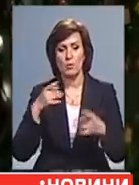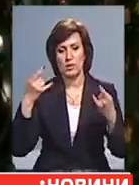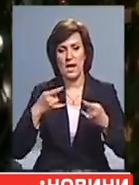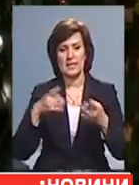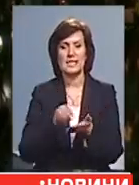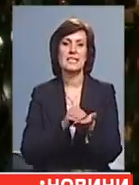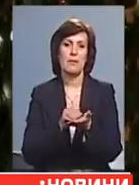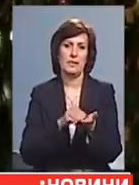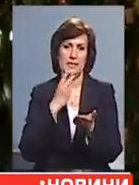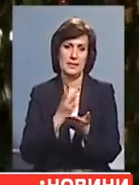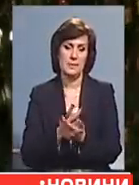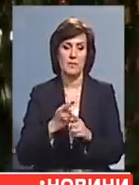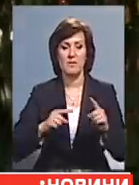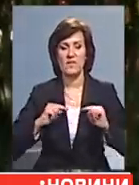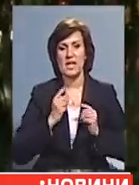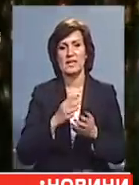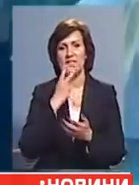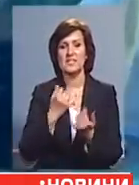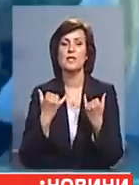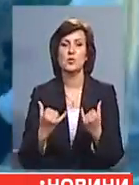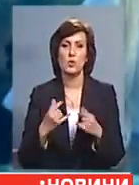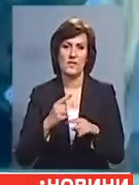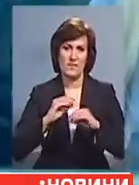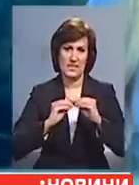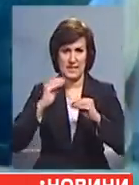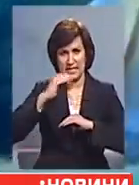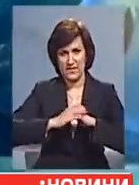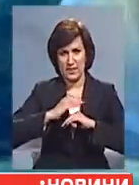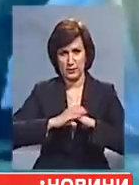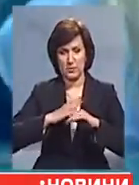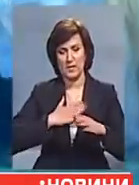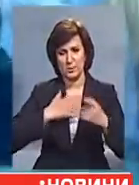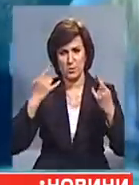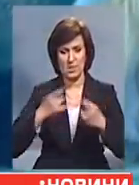з репетиції. Півфінал дивіться сьогодні о 10:00 вечора на Першому каналі.